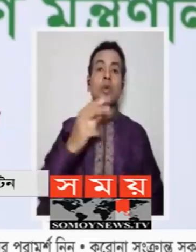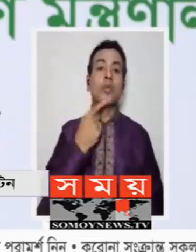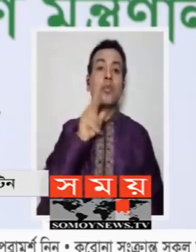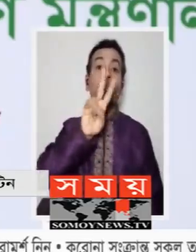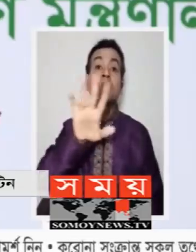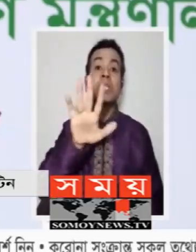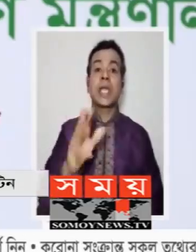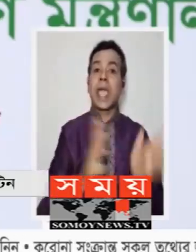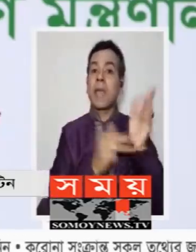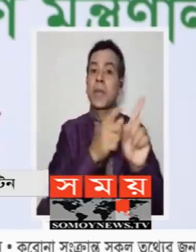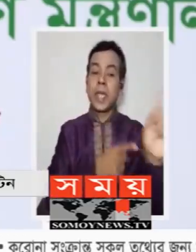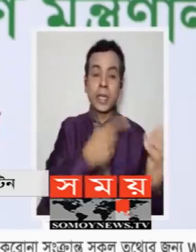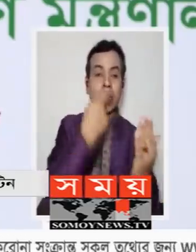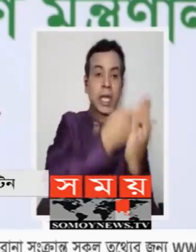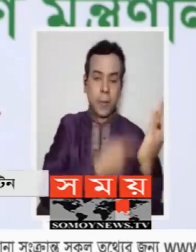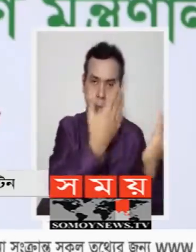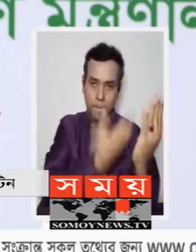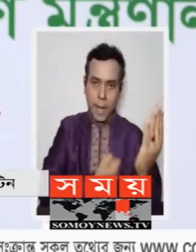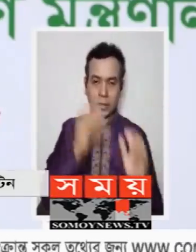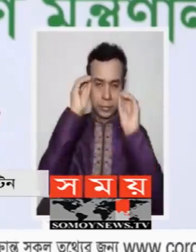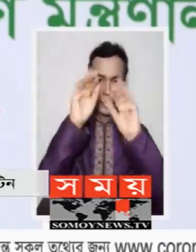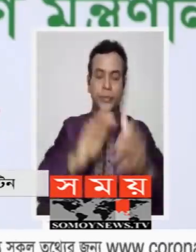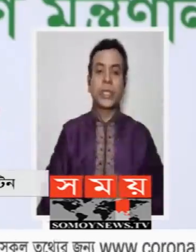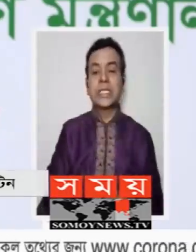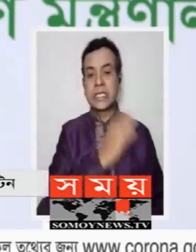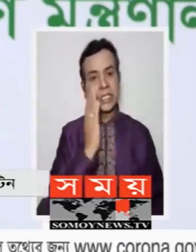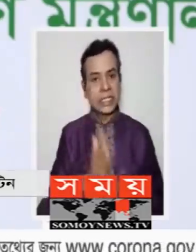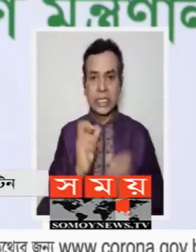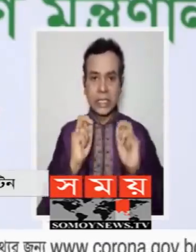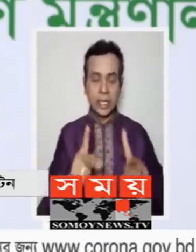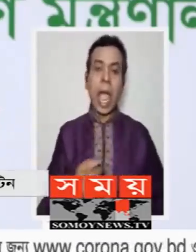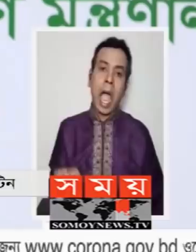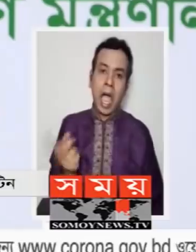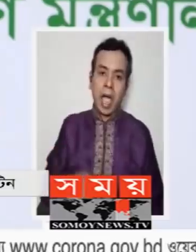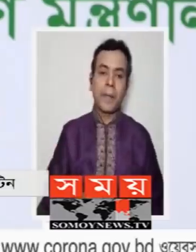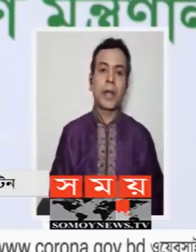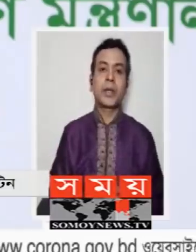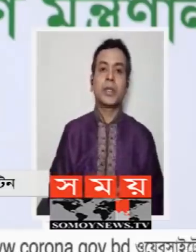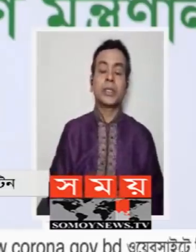3,42,029 জন। বিশ্ব পরিস্থিতি আমরা সংগ্রহ করেছি সিচুয়েশন রিপোর্ট বিশ্ব স্বাস্থ্য সংস্থার